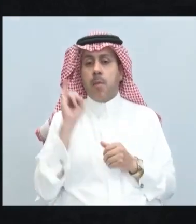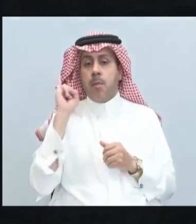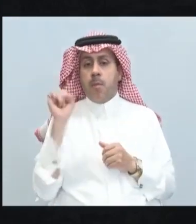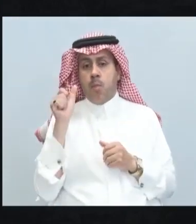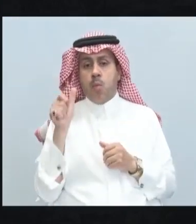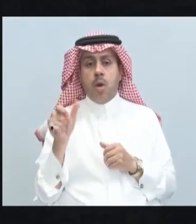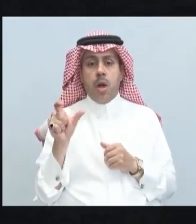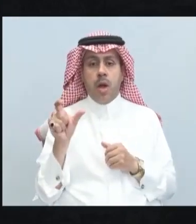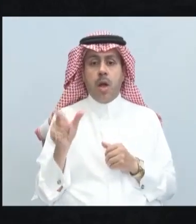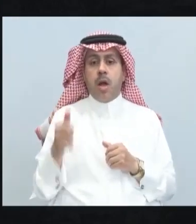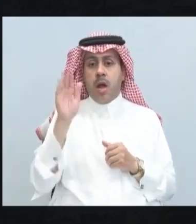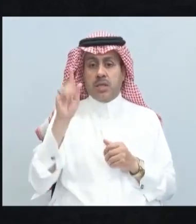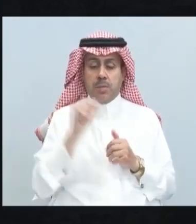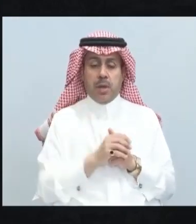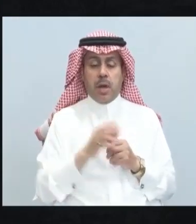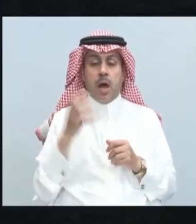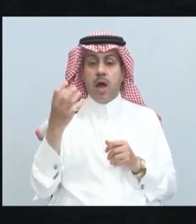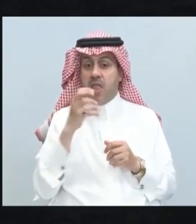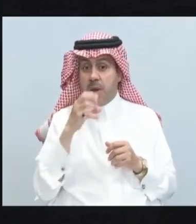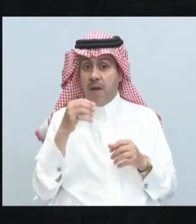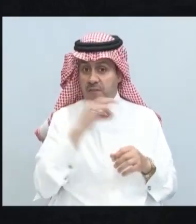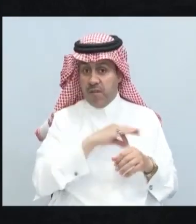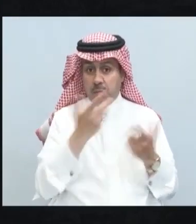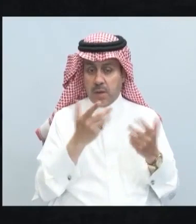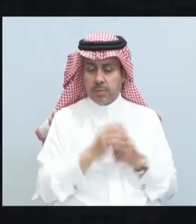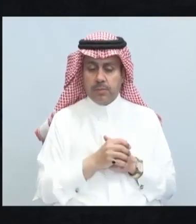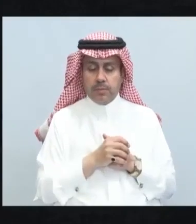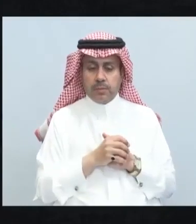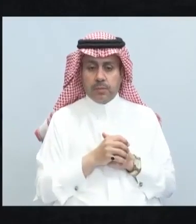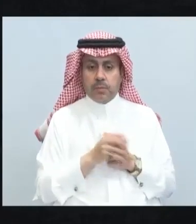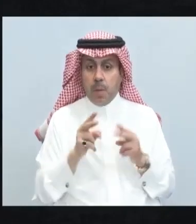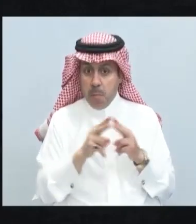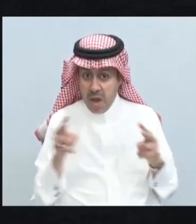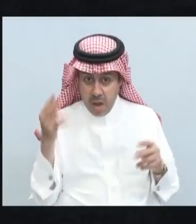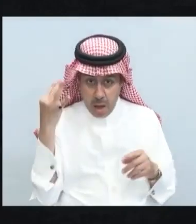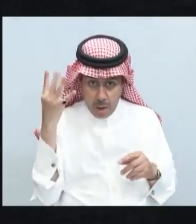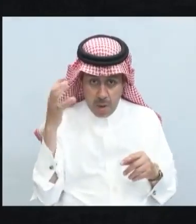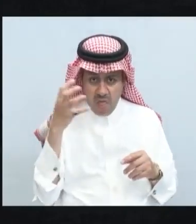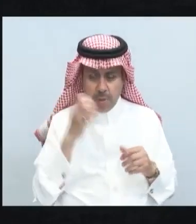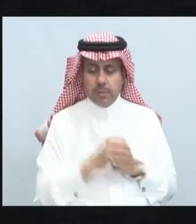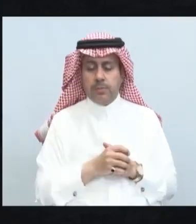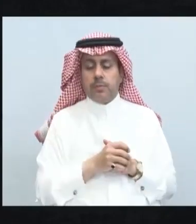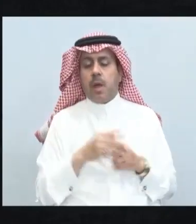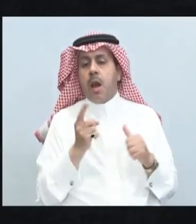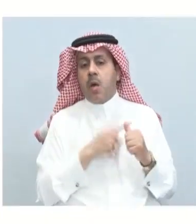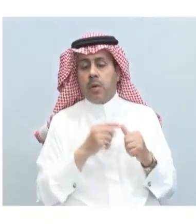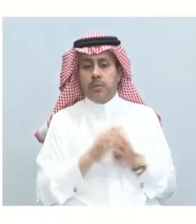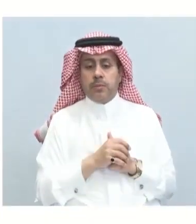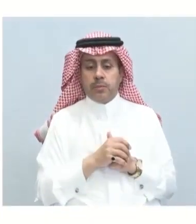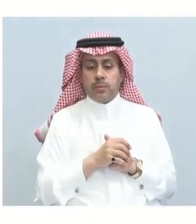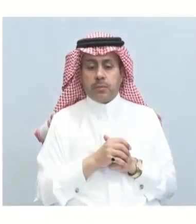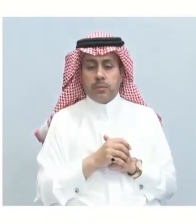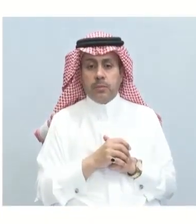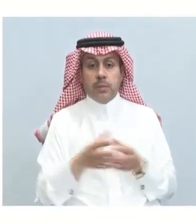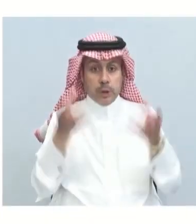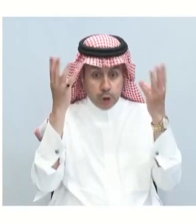هل لذلك ثمرات ما رايكم ذكرنا اربع ثمرات احسنتم ما الثمره الاولى من